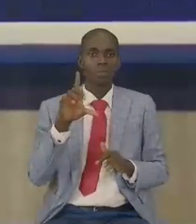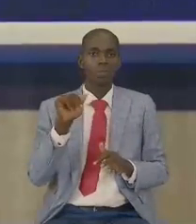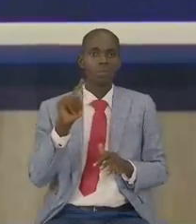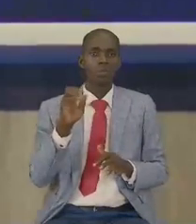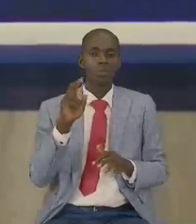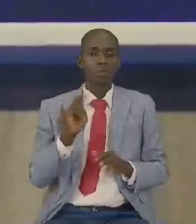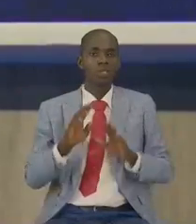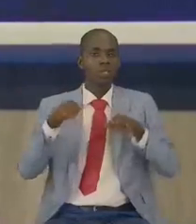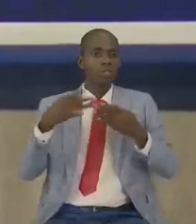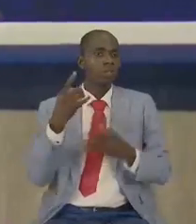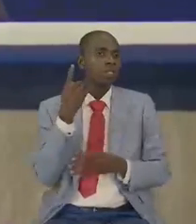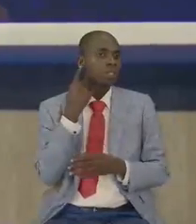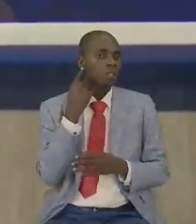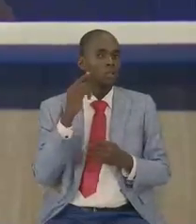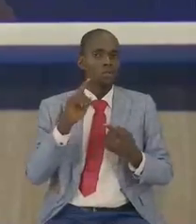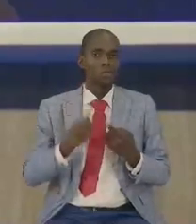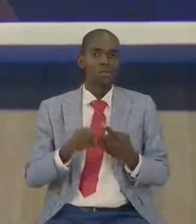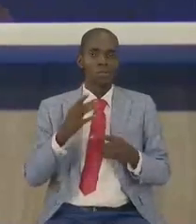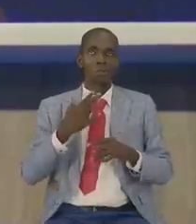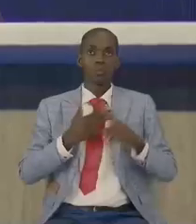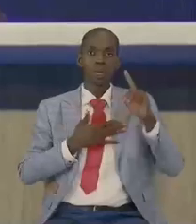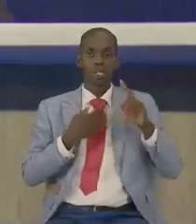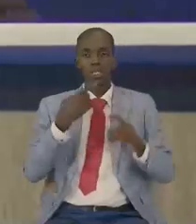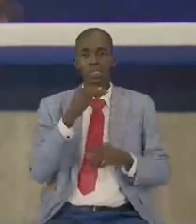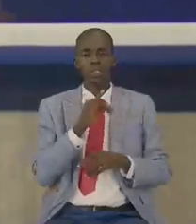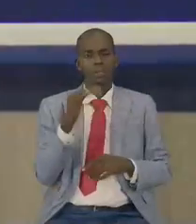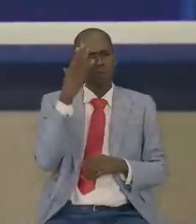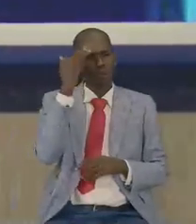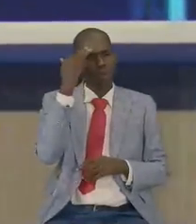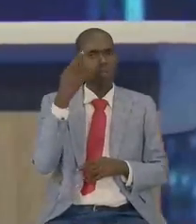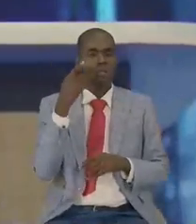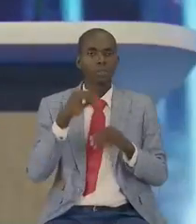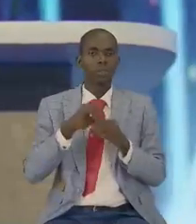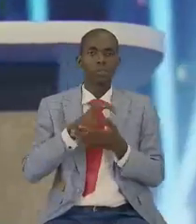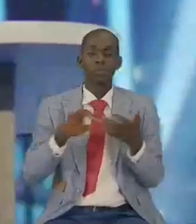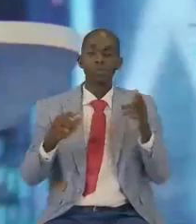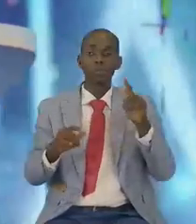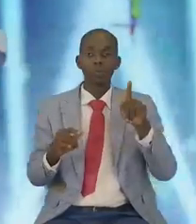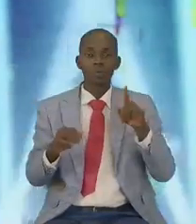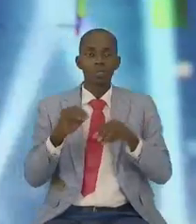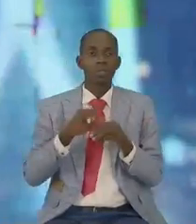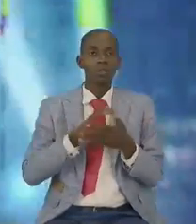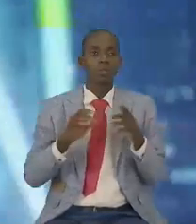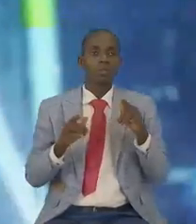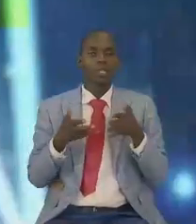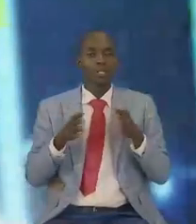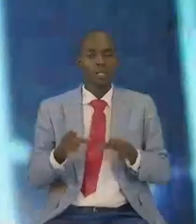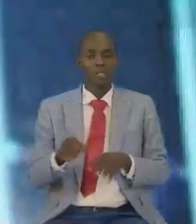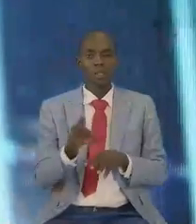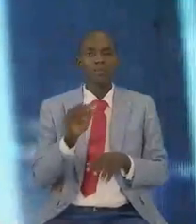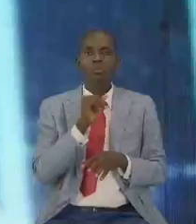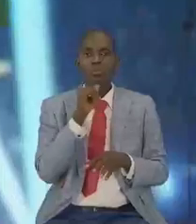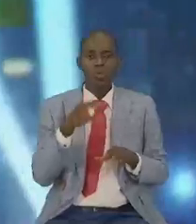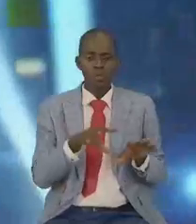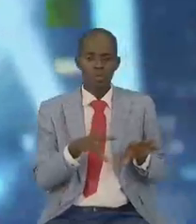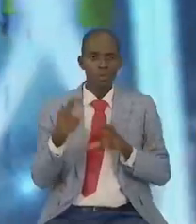mes discours. Pourquoi? Verset 21, qui ne s'éloigne pas de tes yeux, qui ne